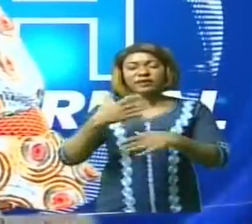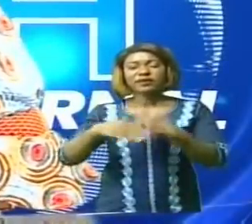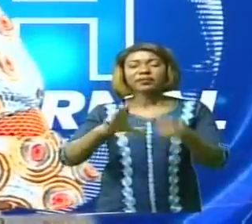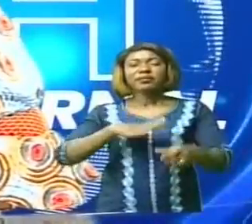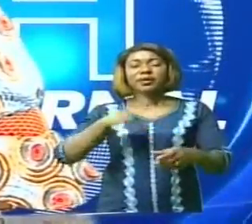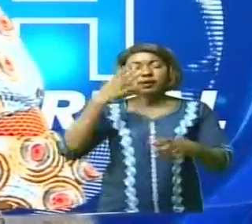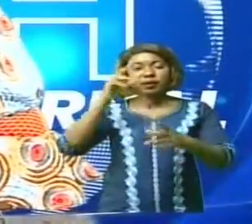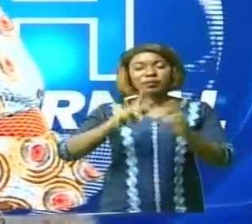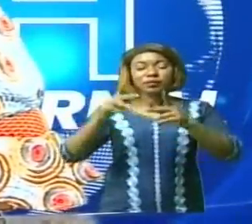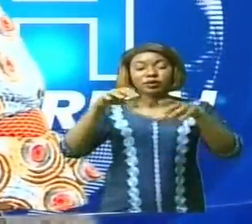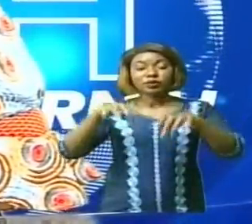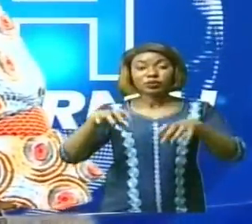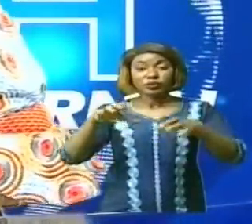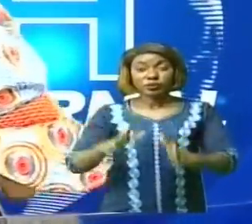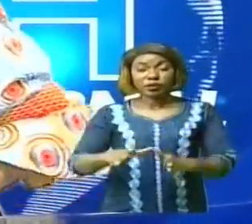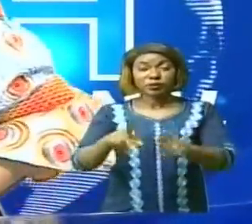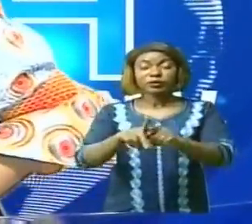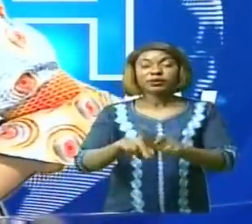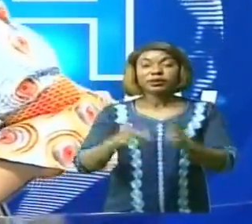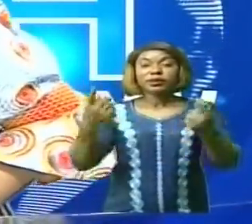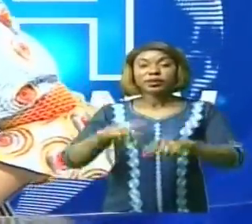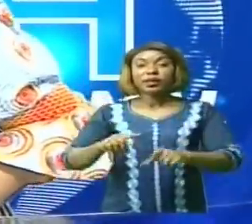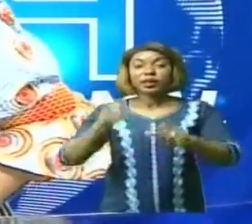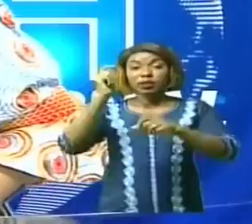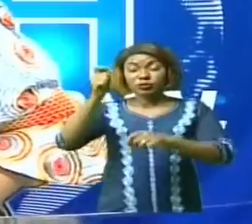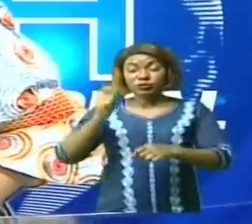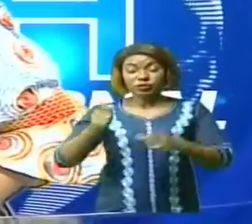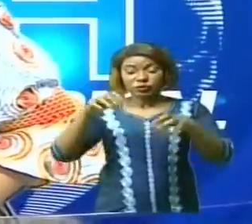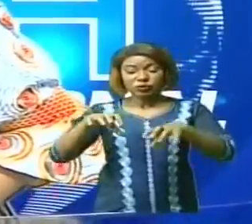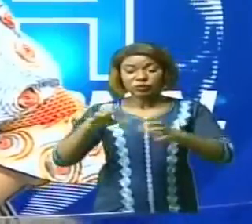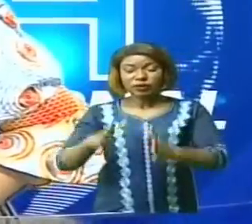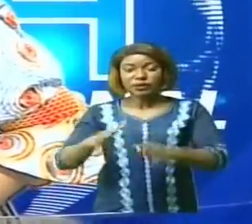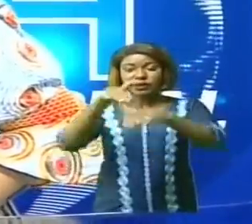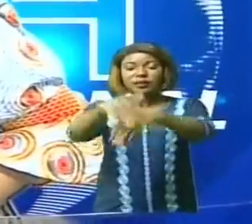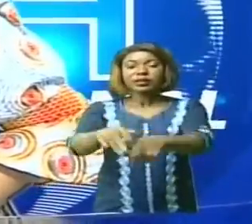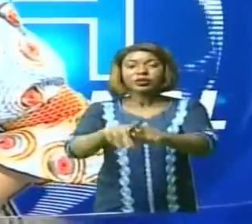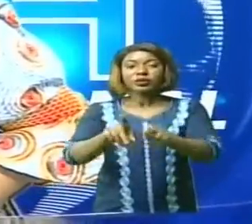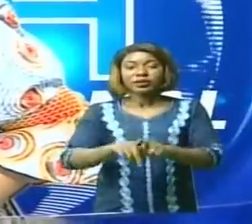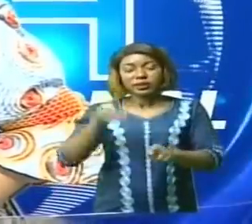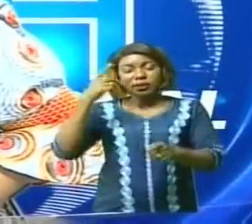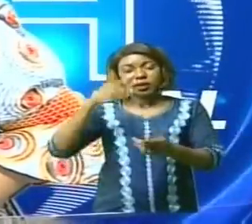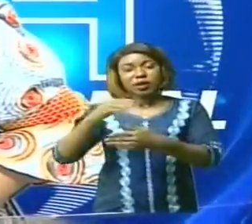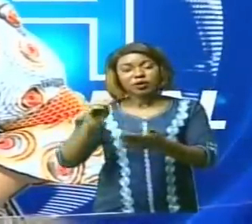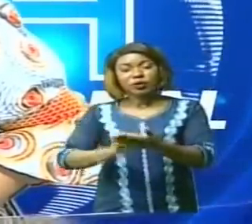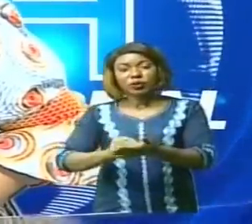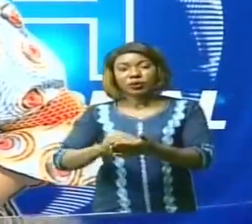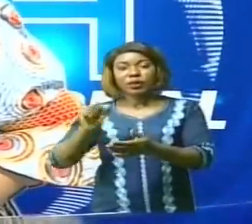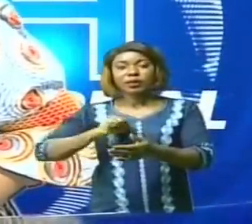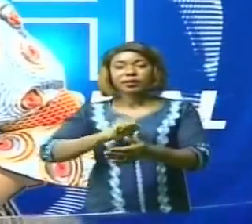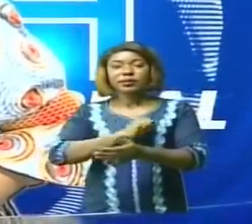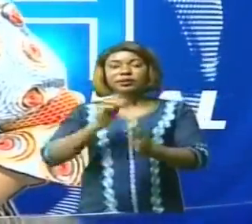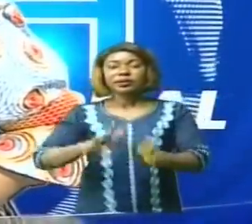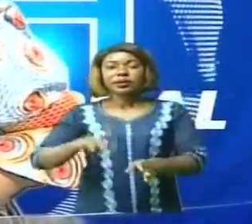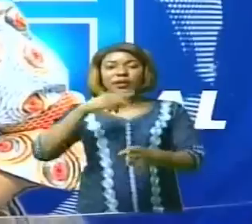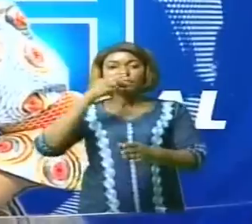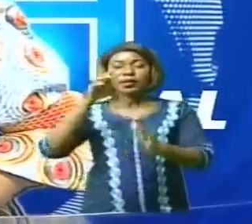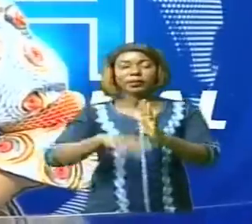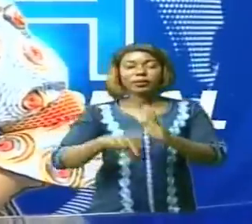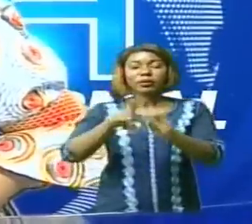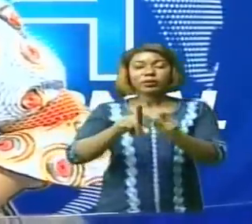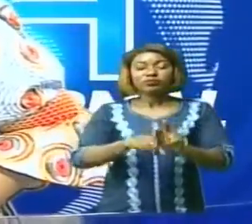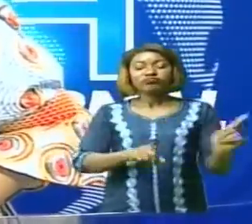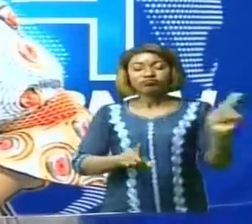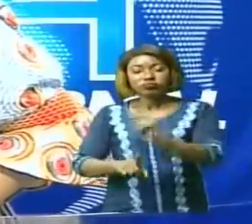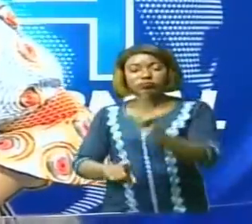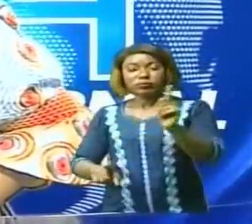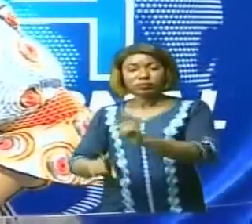FARDC s'engagent, c'est toute la nation avec. À Kinshasa, le ballet diplomatique. Différents ambassadeurs défilent au